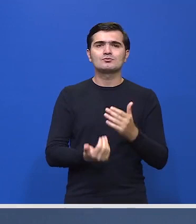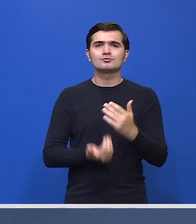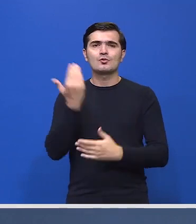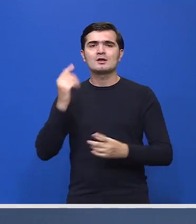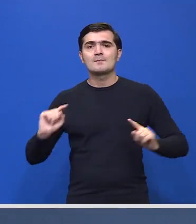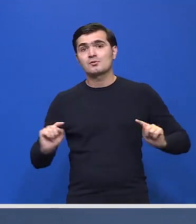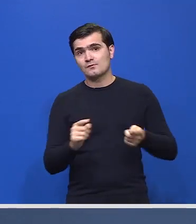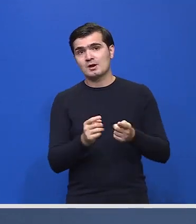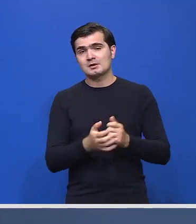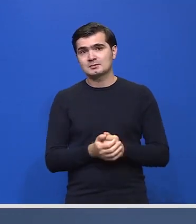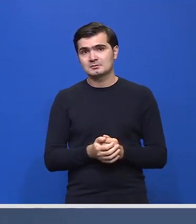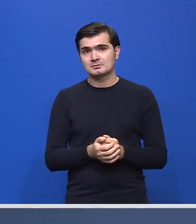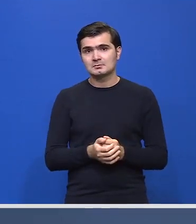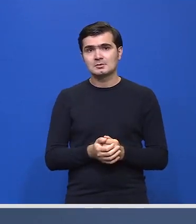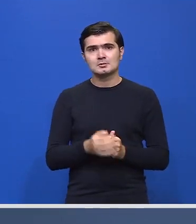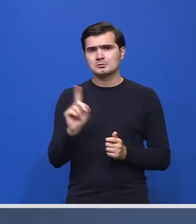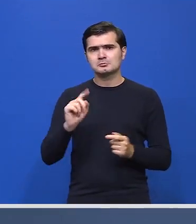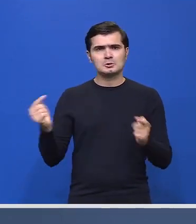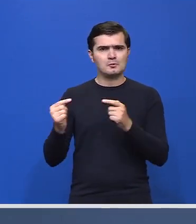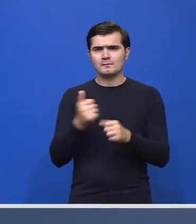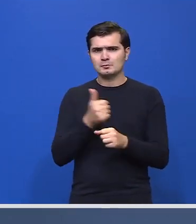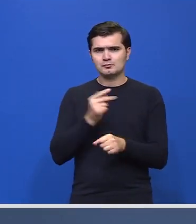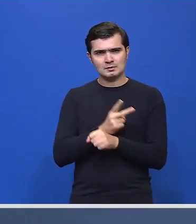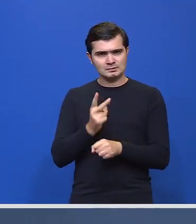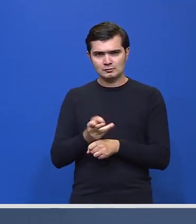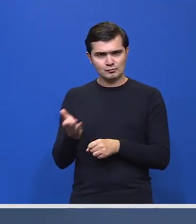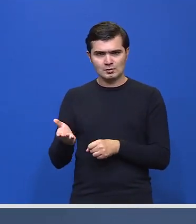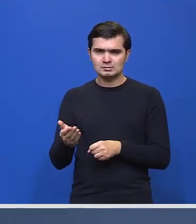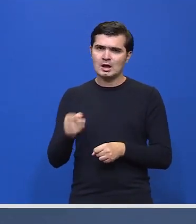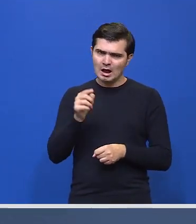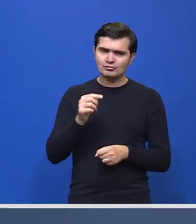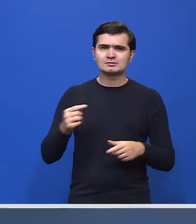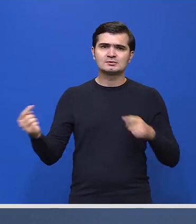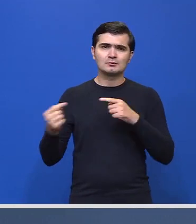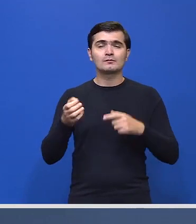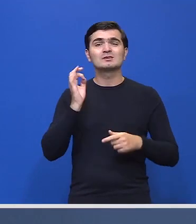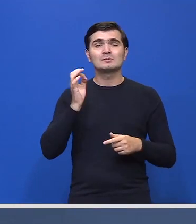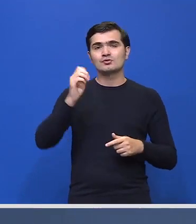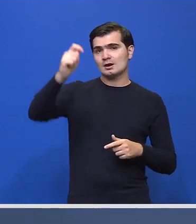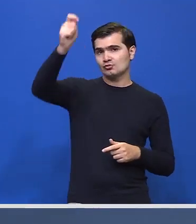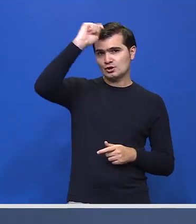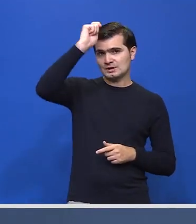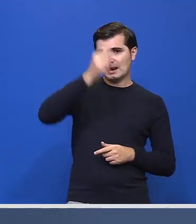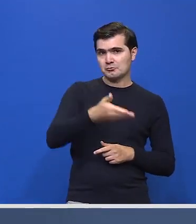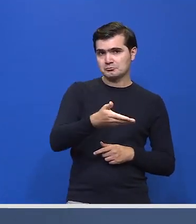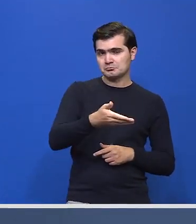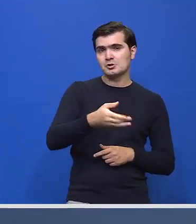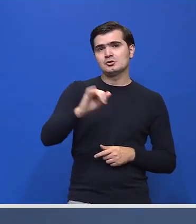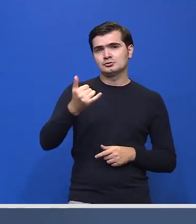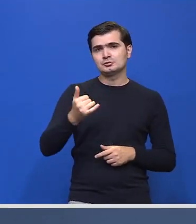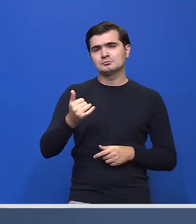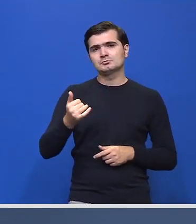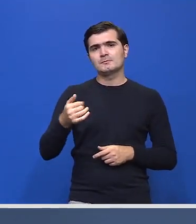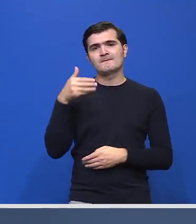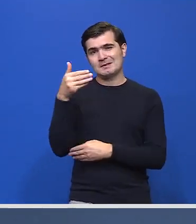provocări cu care nu se confruntă doar statul, ci se confruntă în special cetățeanul și se